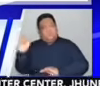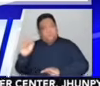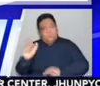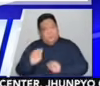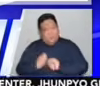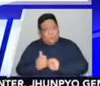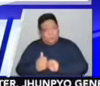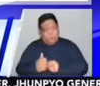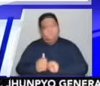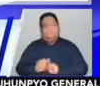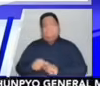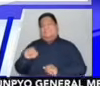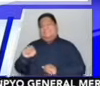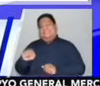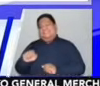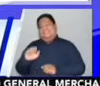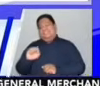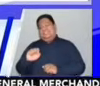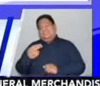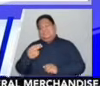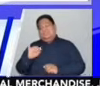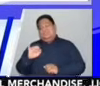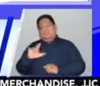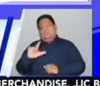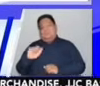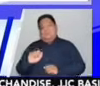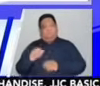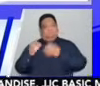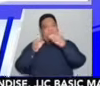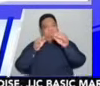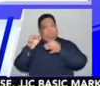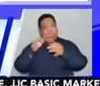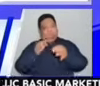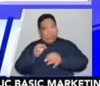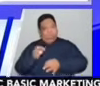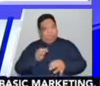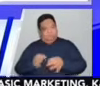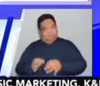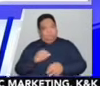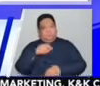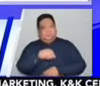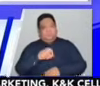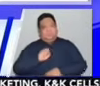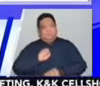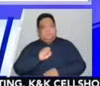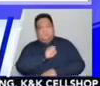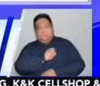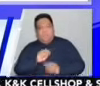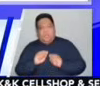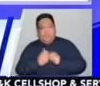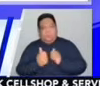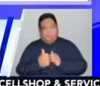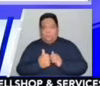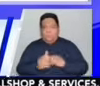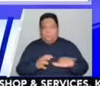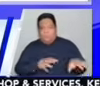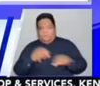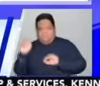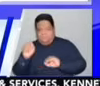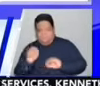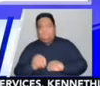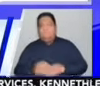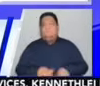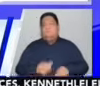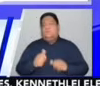kapatid ng dismiss bamban mayor na si Sheila ang pag-alis nila nina alis at isa pang kapatid na si Wesley mula sa